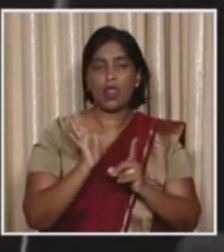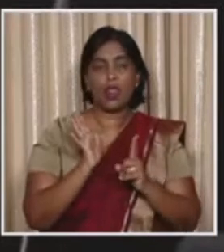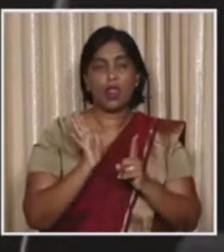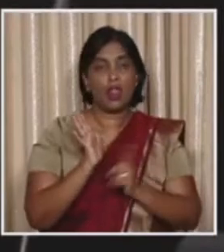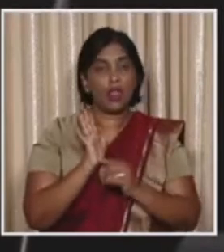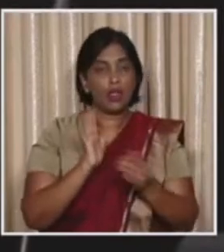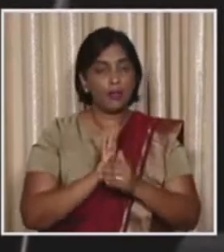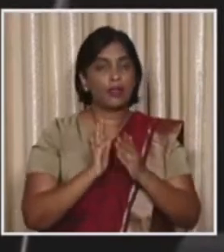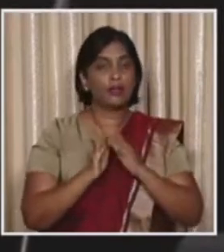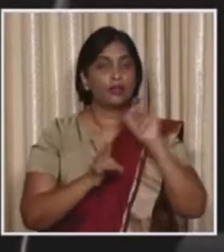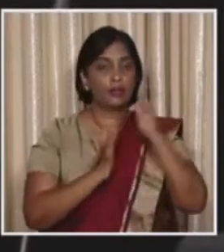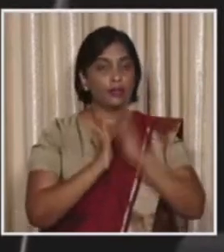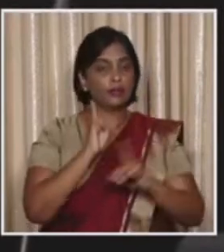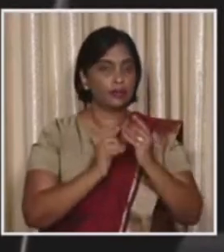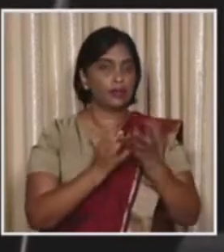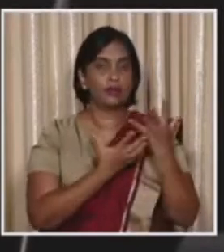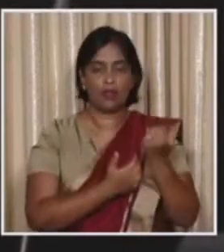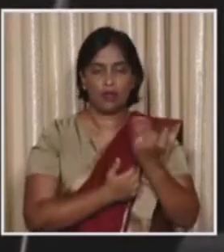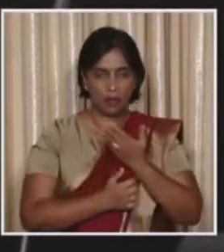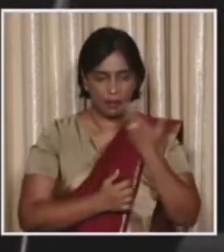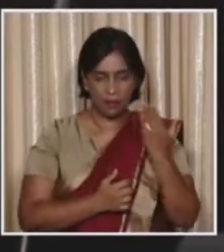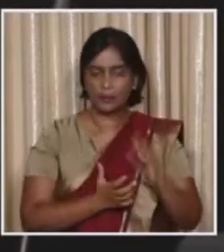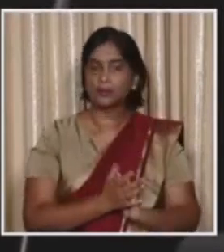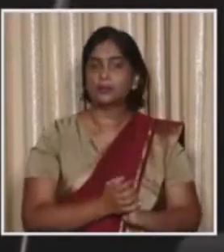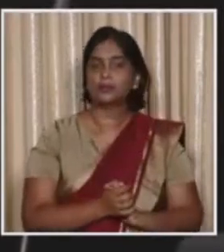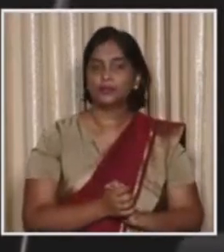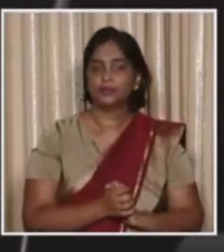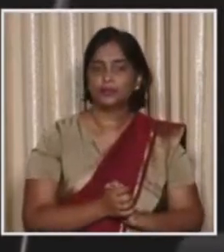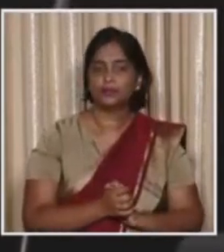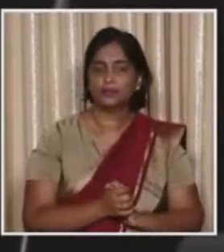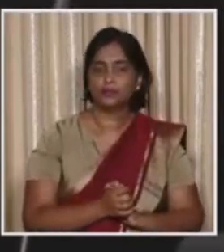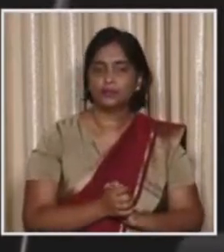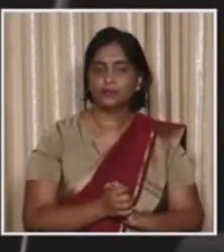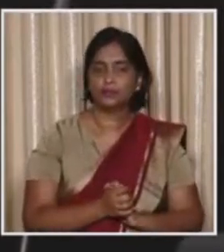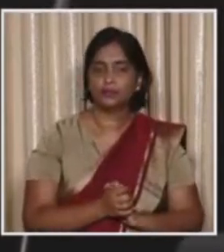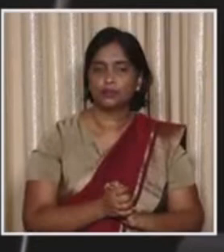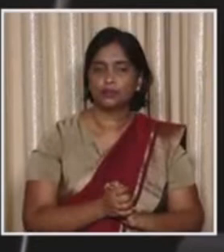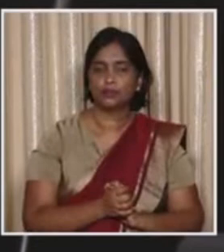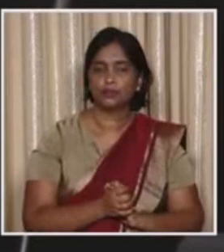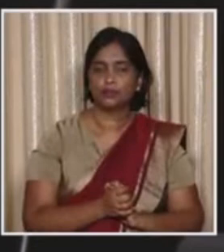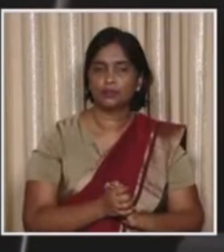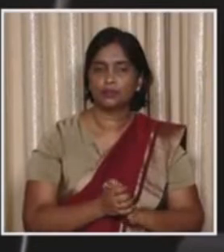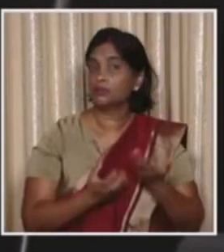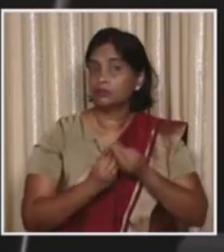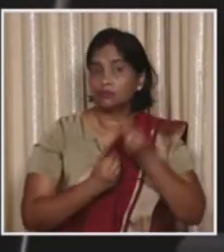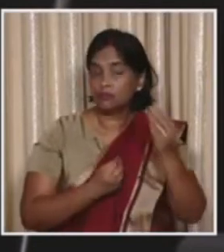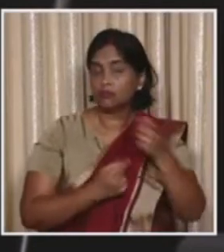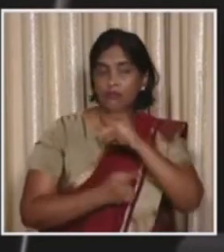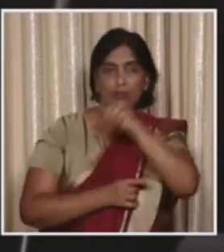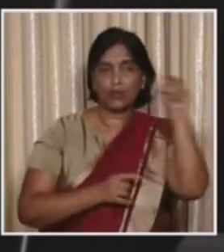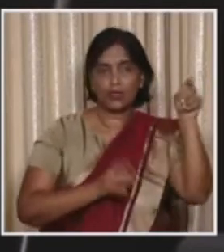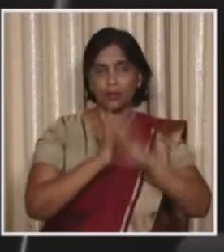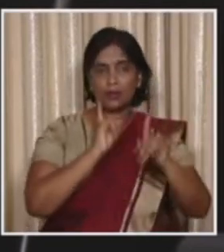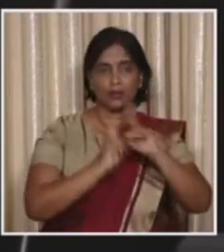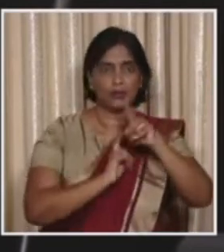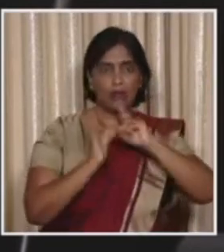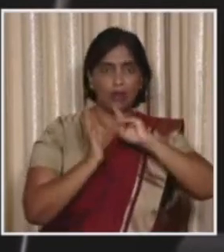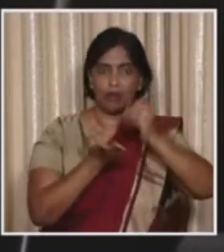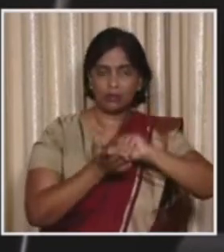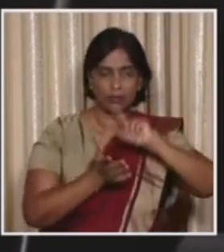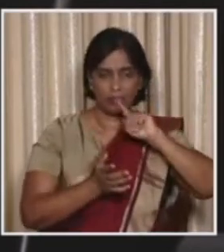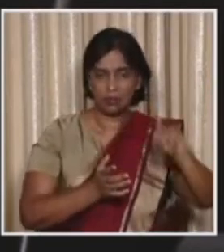රැකියා අමාත්‍යාංශයේ මුකරොත් ගන්න පුළුවන්. ඔබතුමාට මේ පිළිතුර ලබා දෙන්නද? එහෙම නැත්නම් ඔබතුමා අමාත්‍යාංශයෙන් නැවත අහනද?